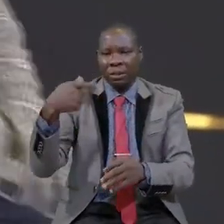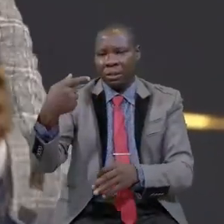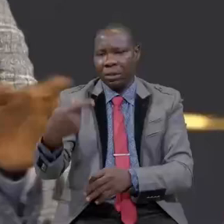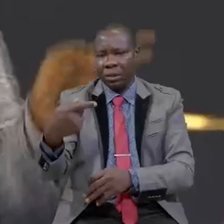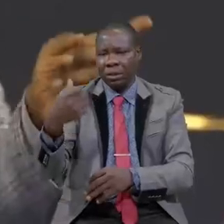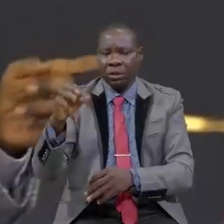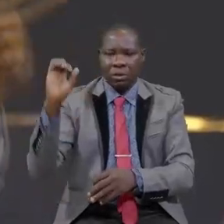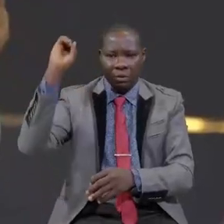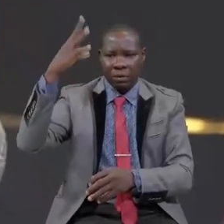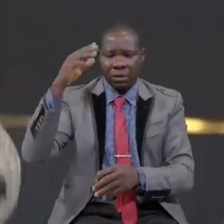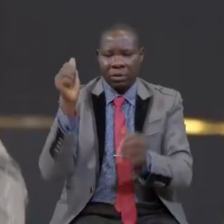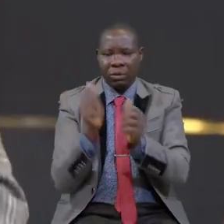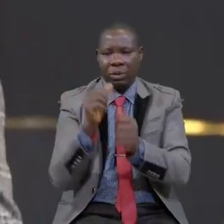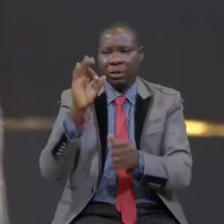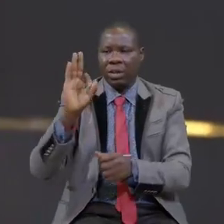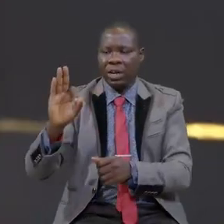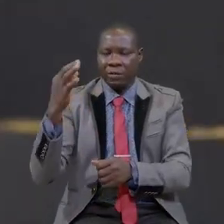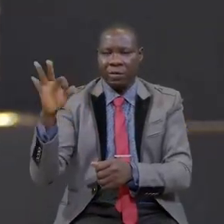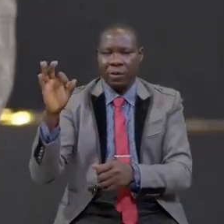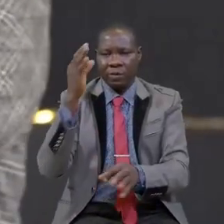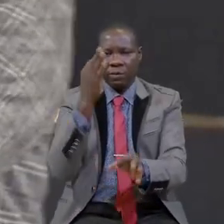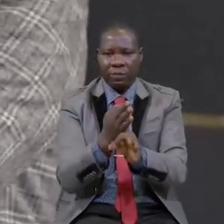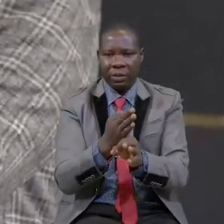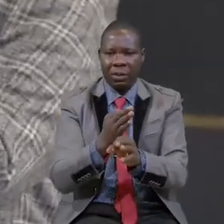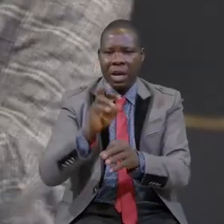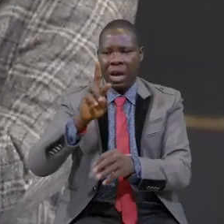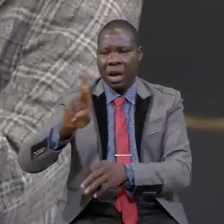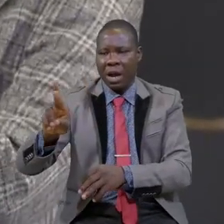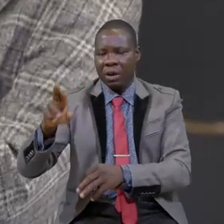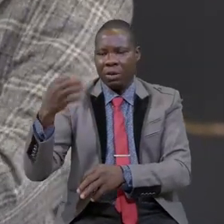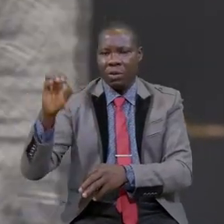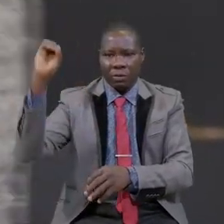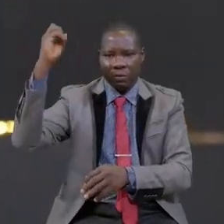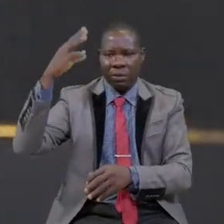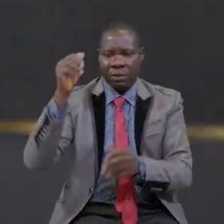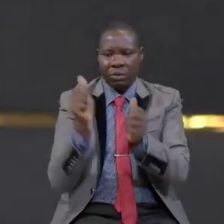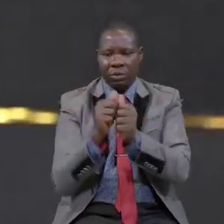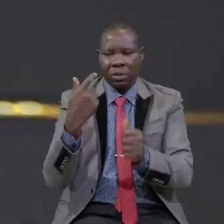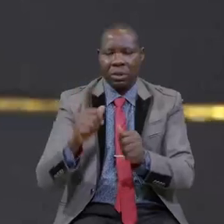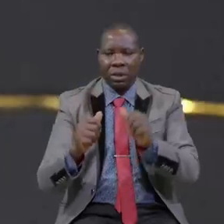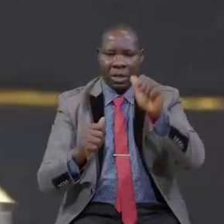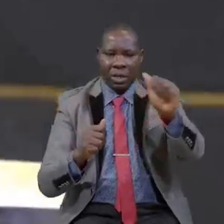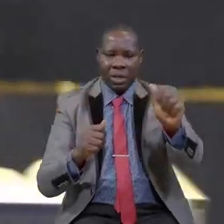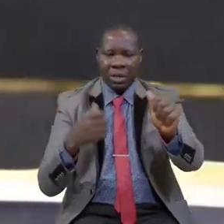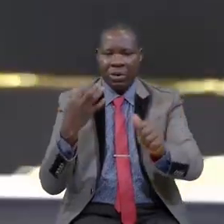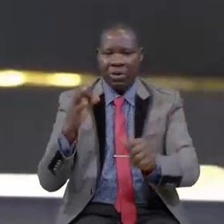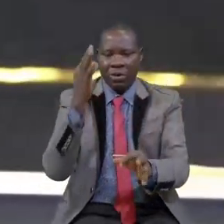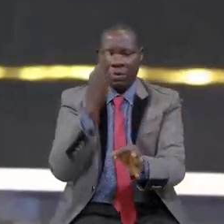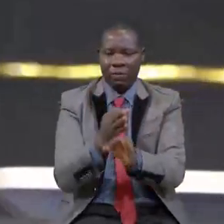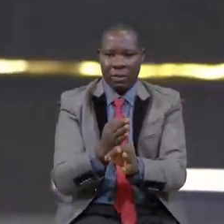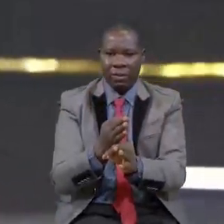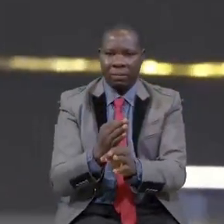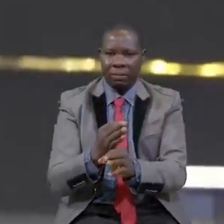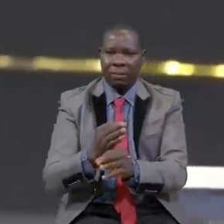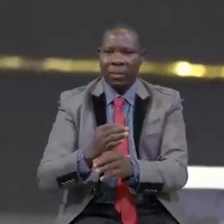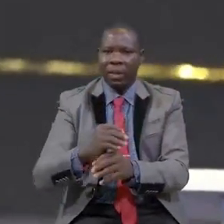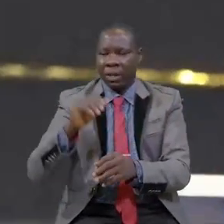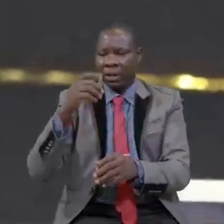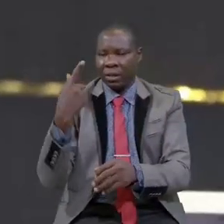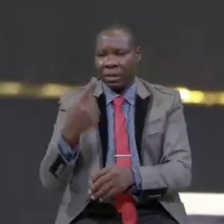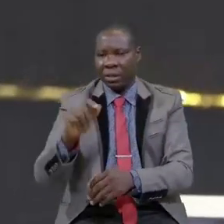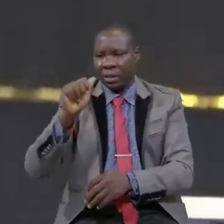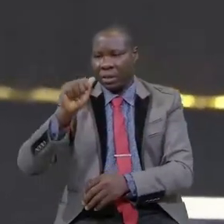Et ensuite le R de la grâce et nous joignons cela au A de la foi. Ensuite, le A